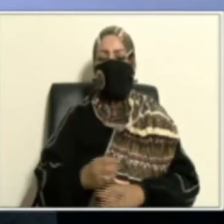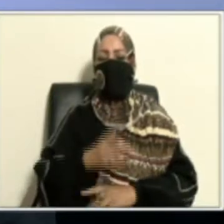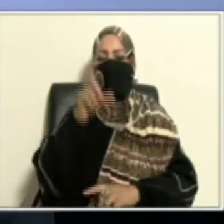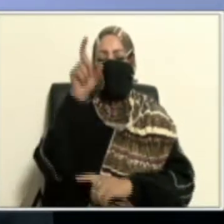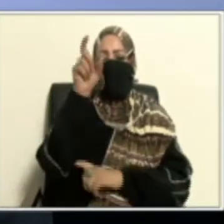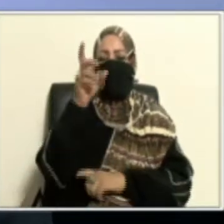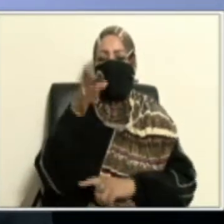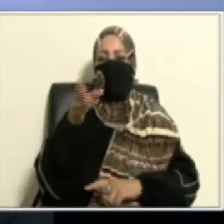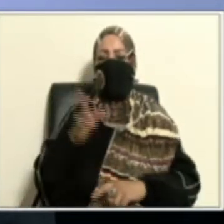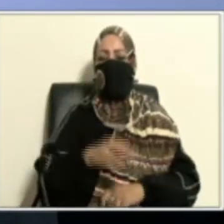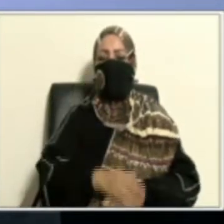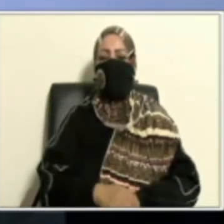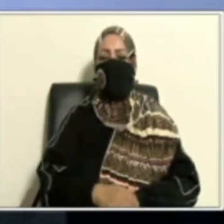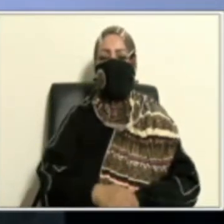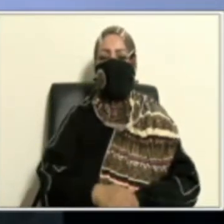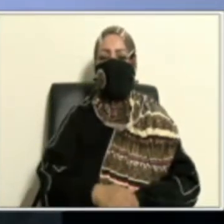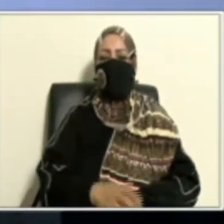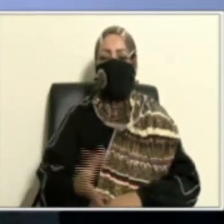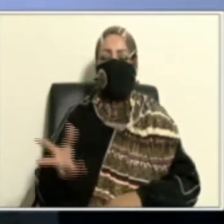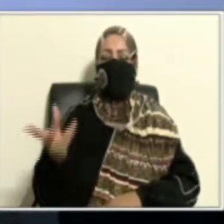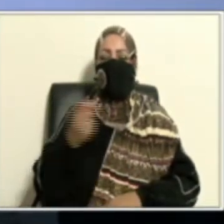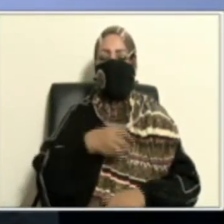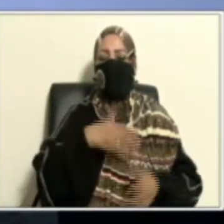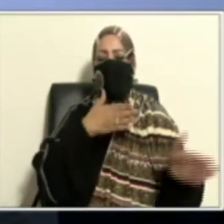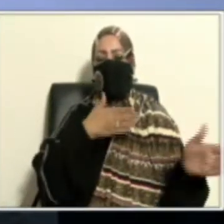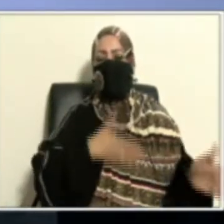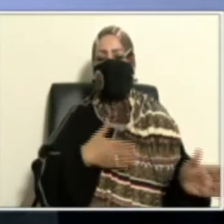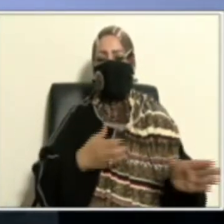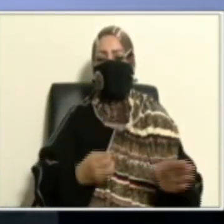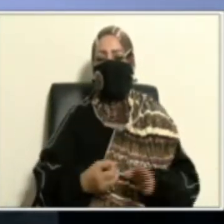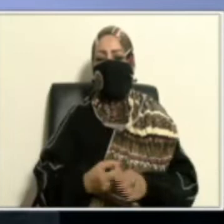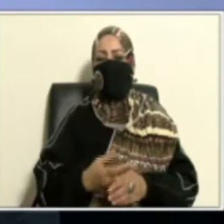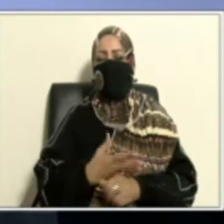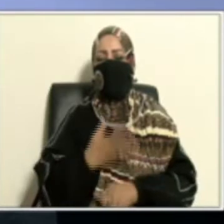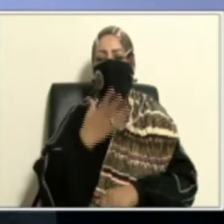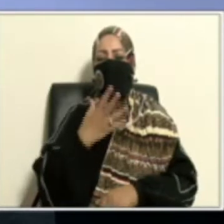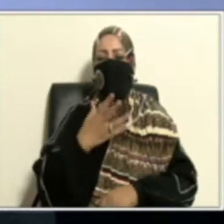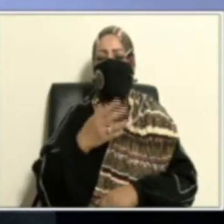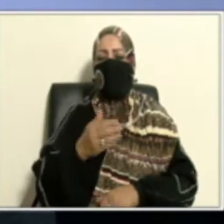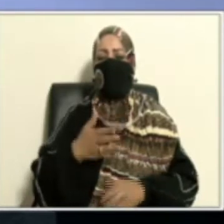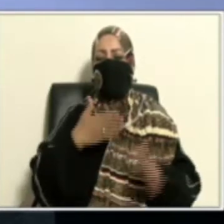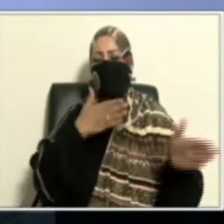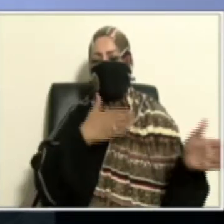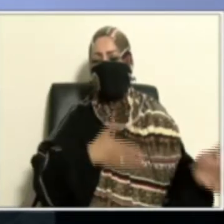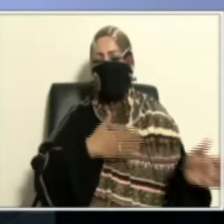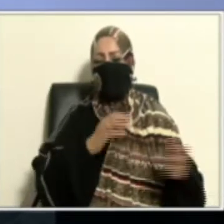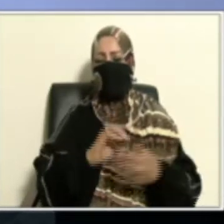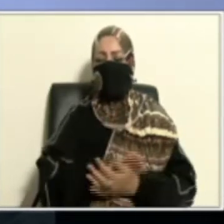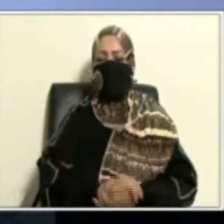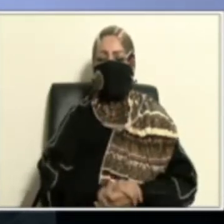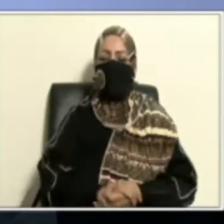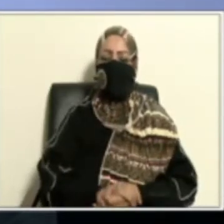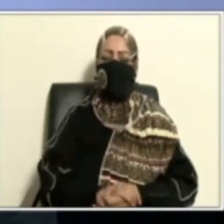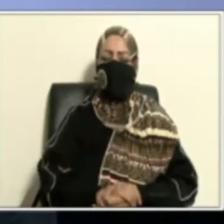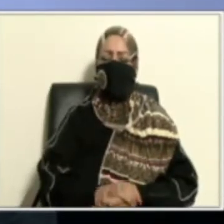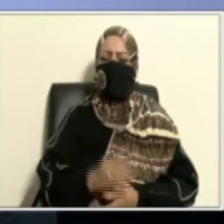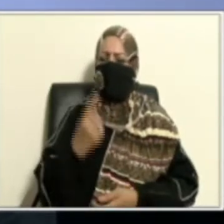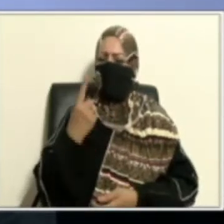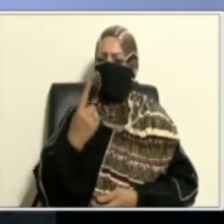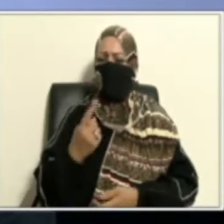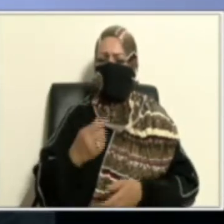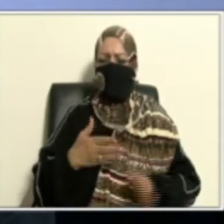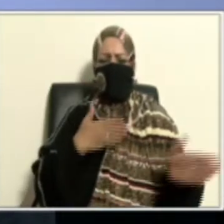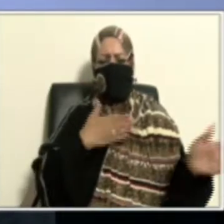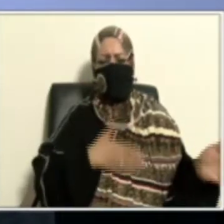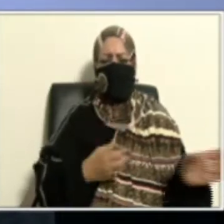هما واحدة، سميها سنة ولا سميها رغيبة واحدة. لا نحكي ليه لما بندخل المسجد تحية